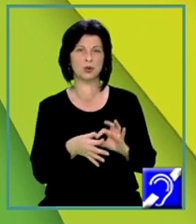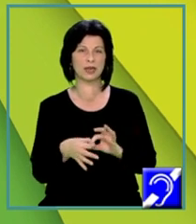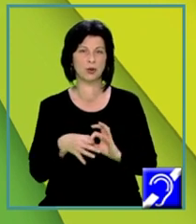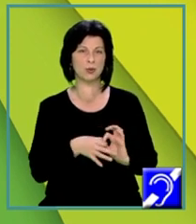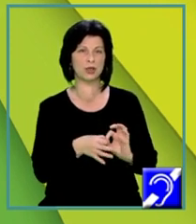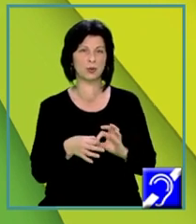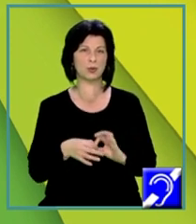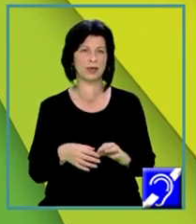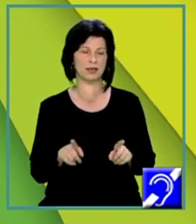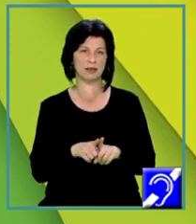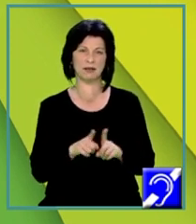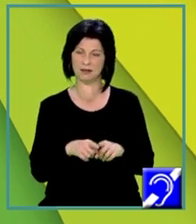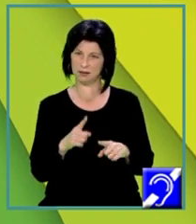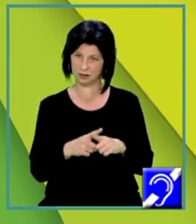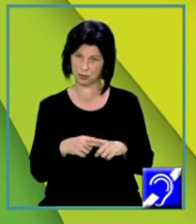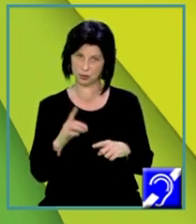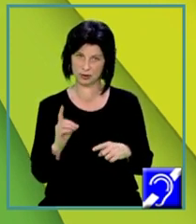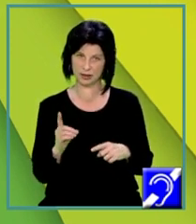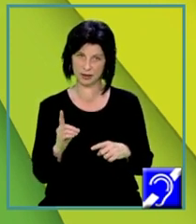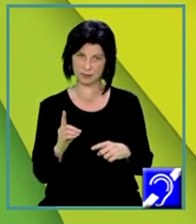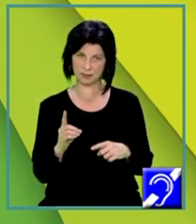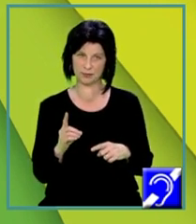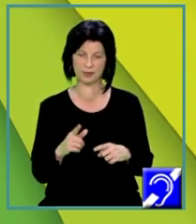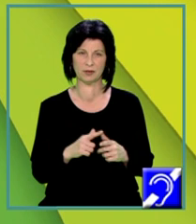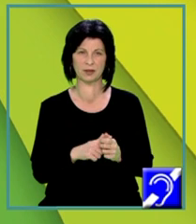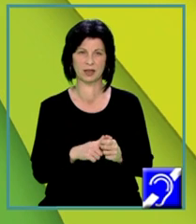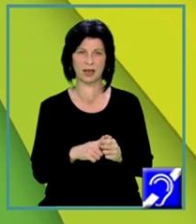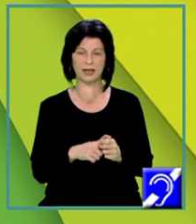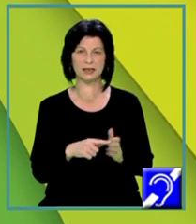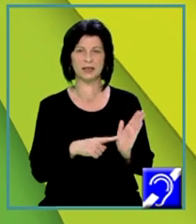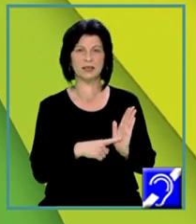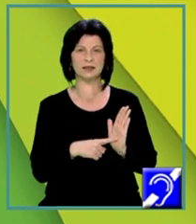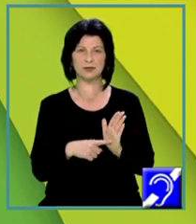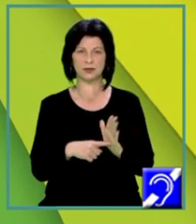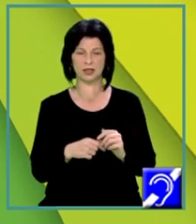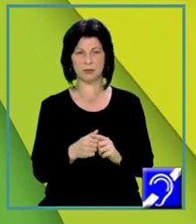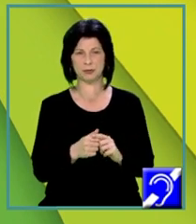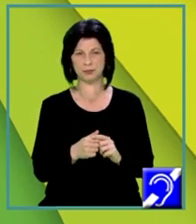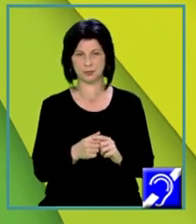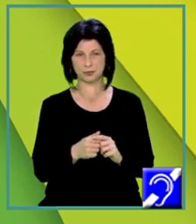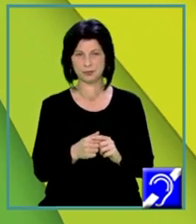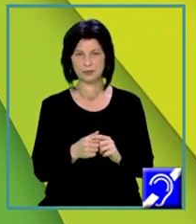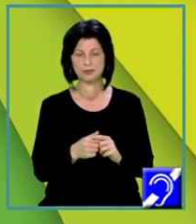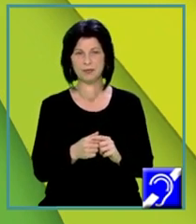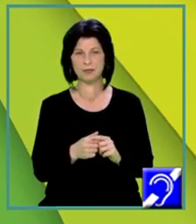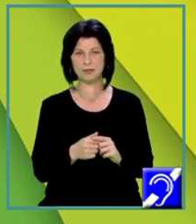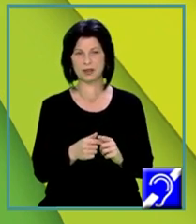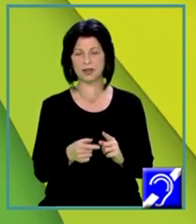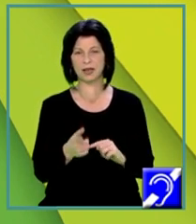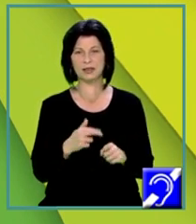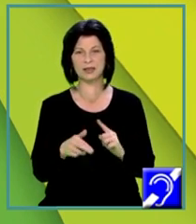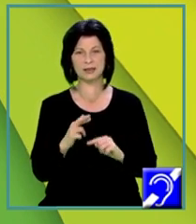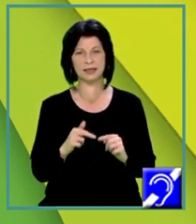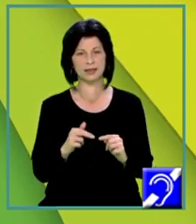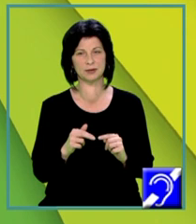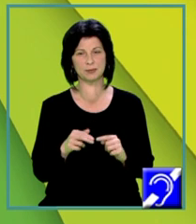pentru Accent b respectiv invers pentru gel x sunt cele ce nu sunt egale cu funcția nulă dar produsul a fost